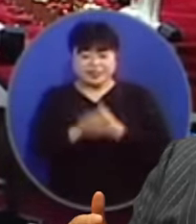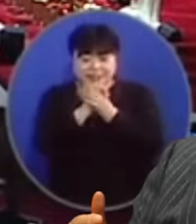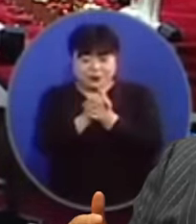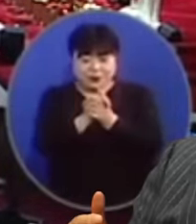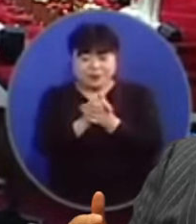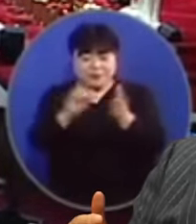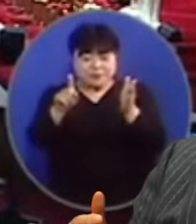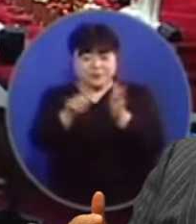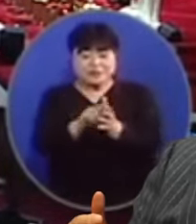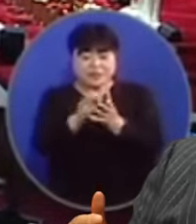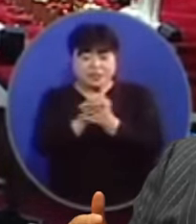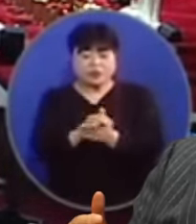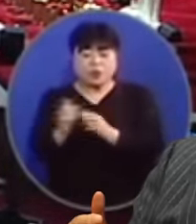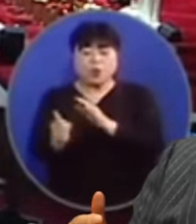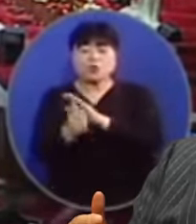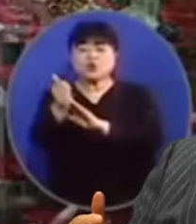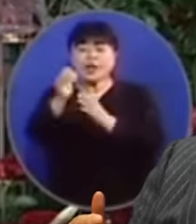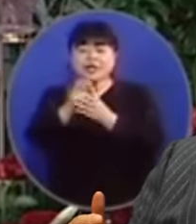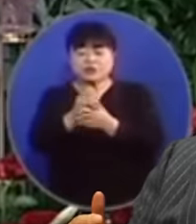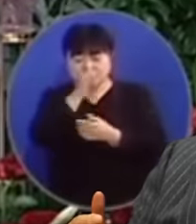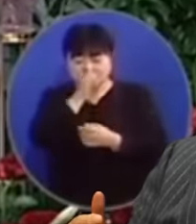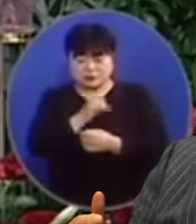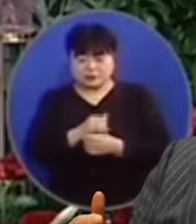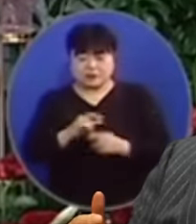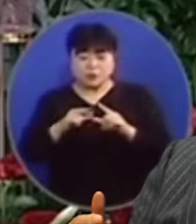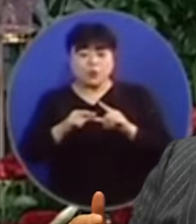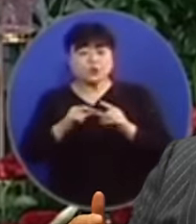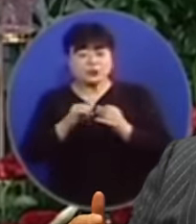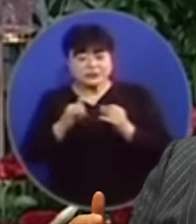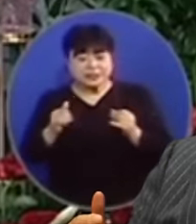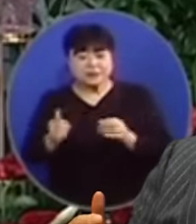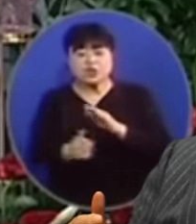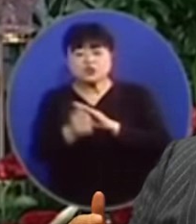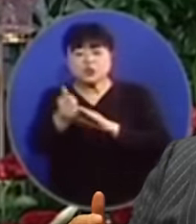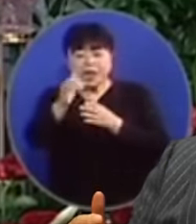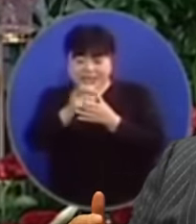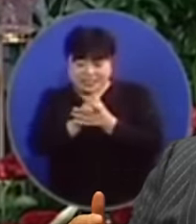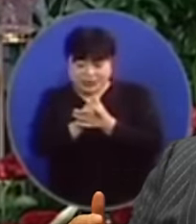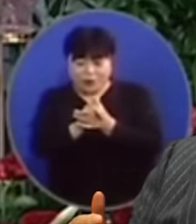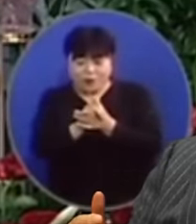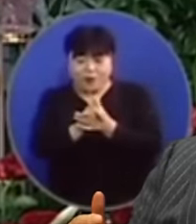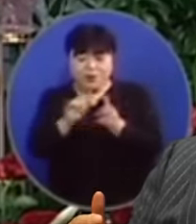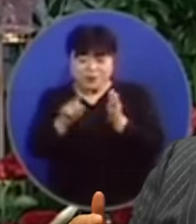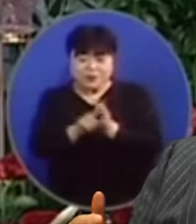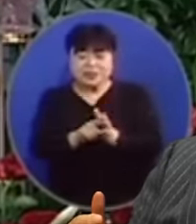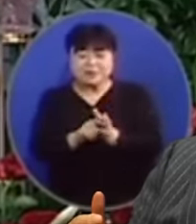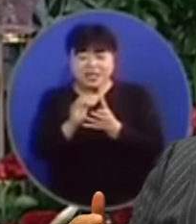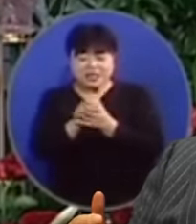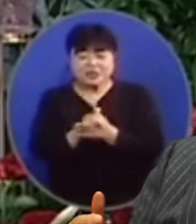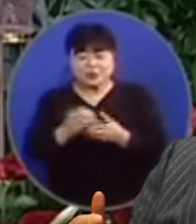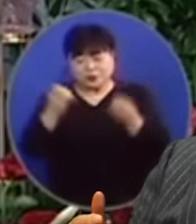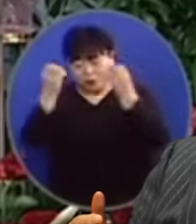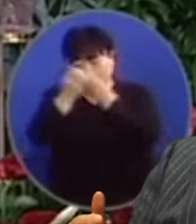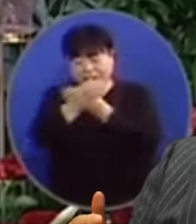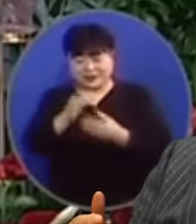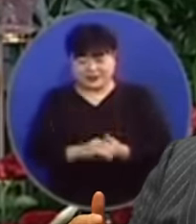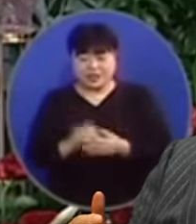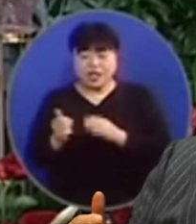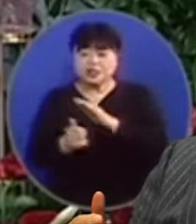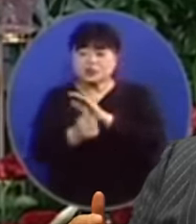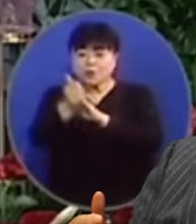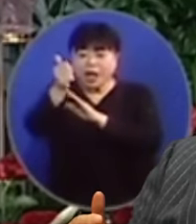기도에는 믿음의 기도와 소망의 기도가 있는데 대다수의 사람들이 소망의 기도를 믿음의 기도로 착각하는 것입니다.